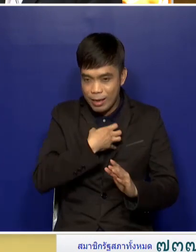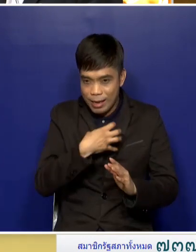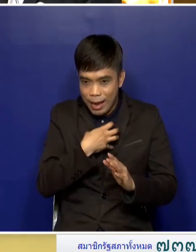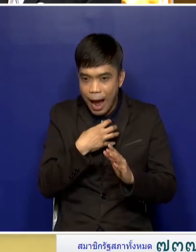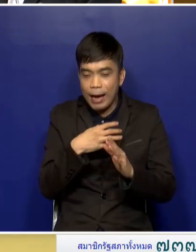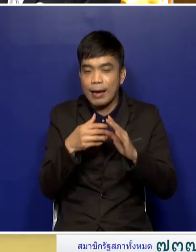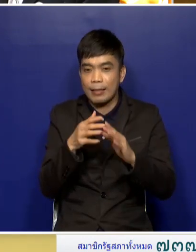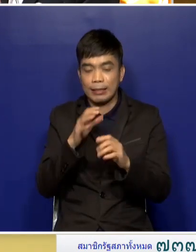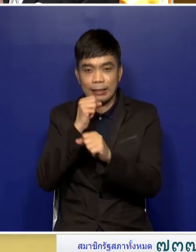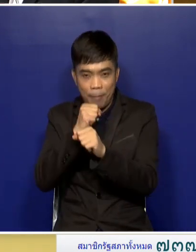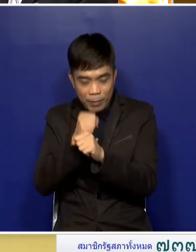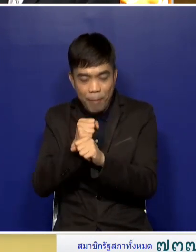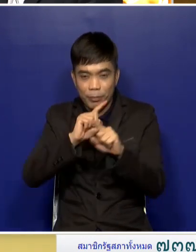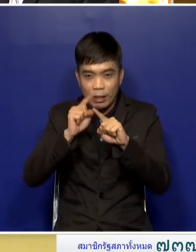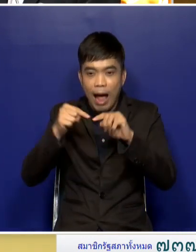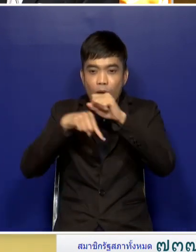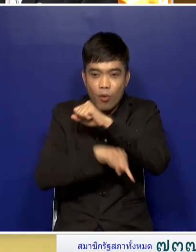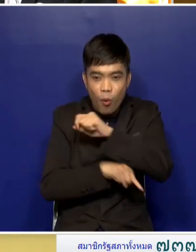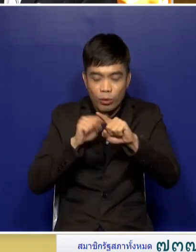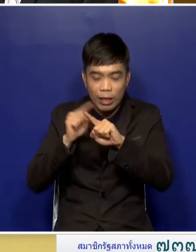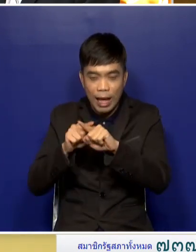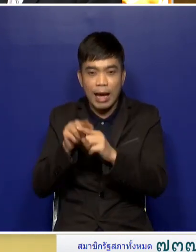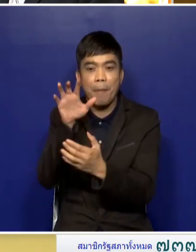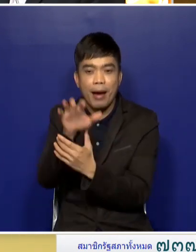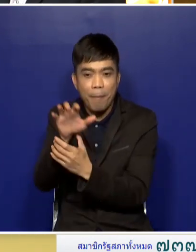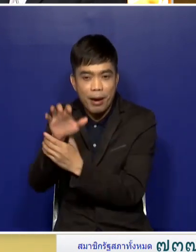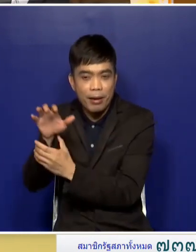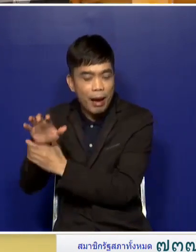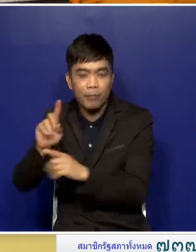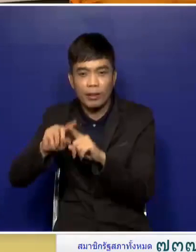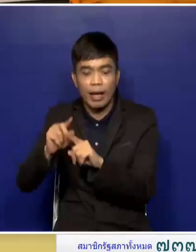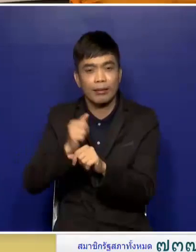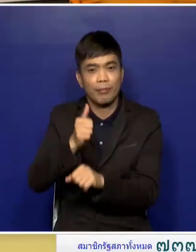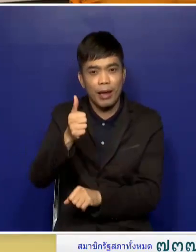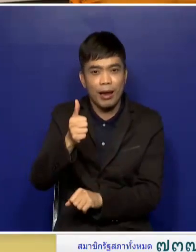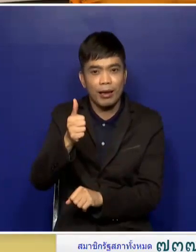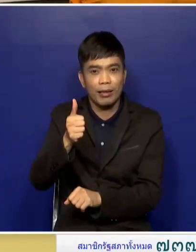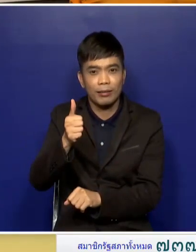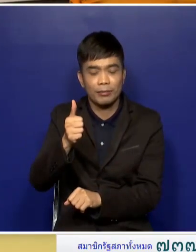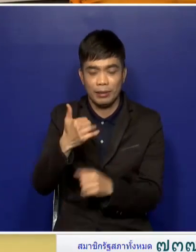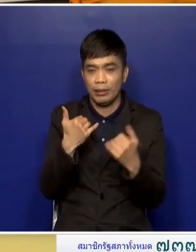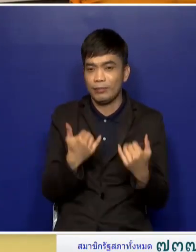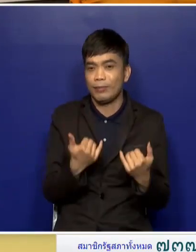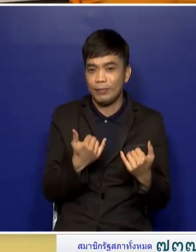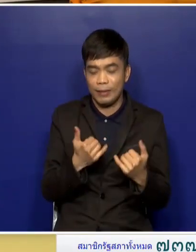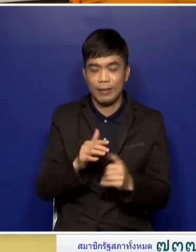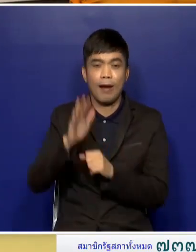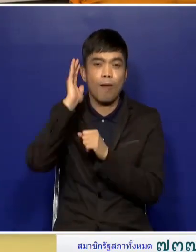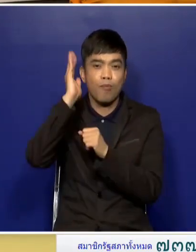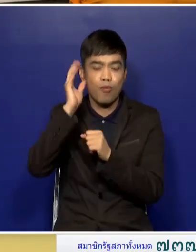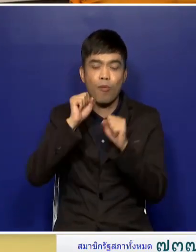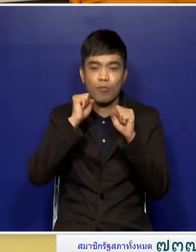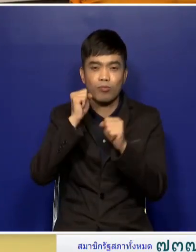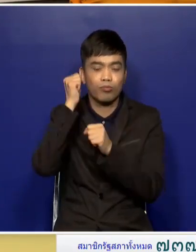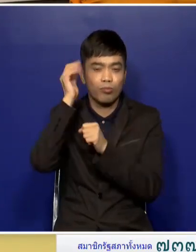งกเลอกตงสามารถเก้ามา กำหนด ตบเปคนเสรตภาศโดยที่แม้แต่เรื่องนี้โดการลนนépลงในเบื้องต้น